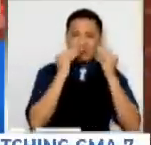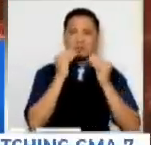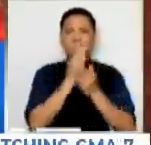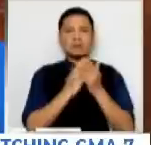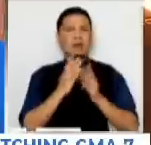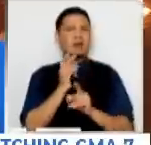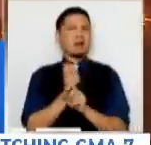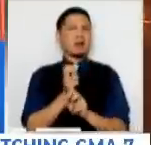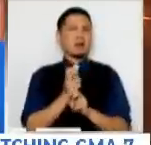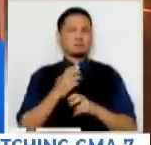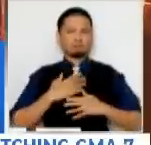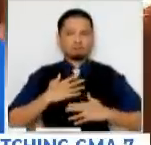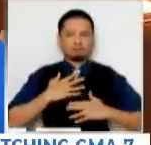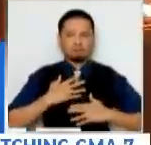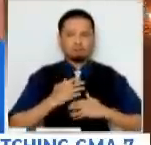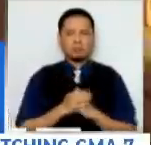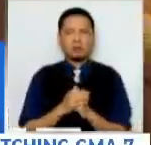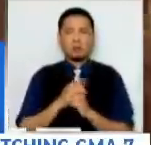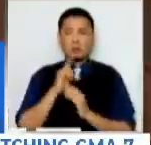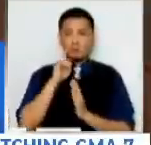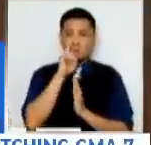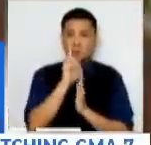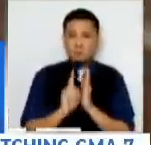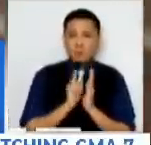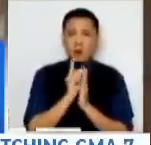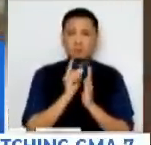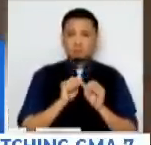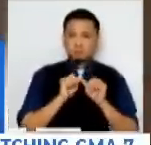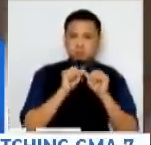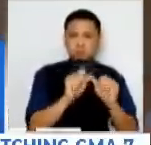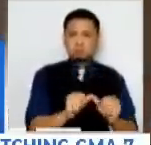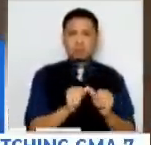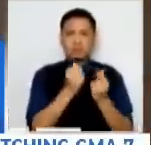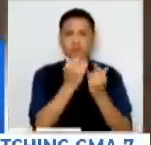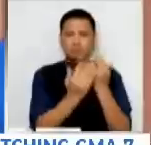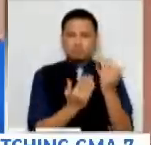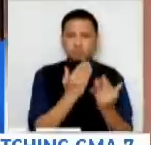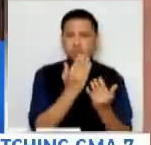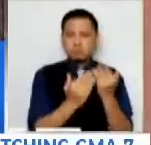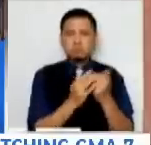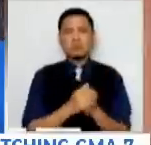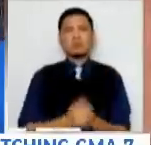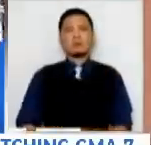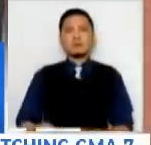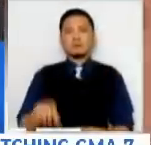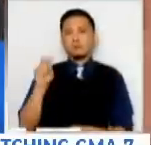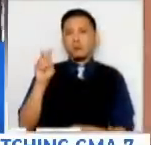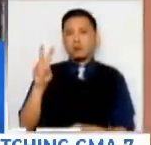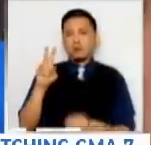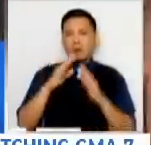Higit isang oras tumagal ang sunog na tumupok sa 12 bahay.